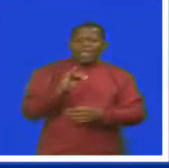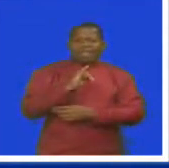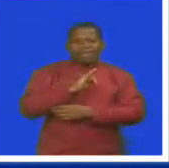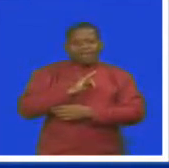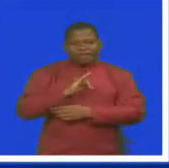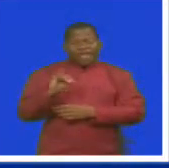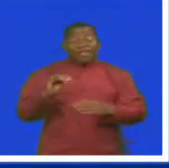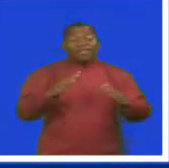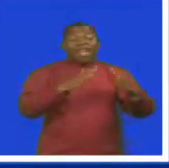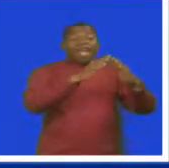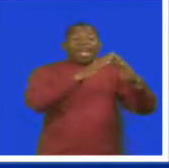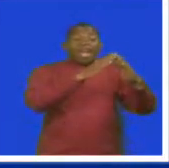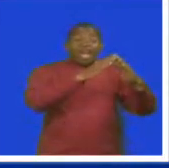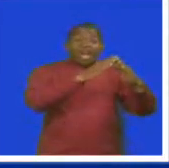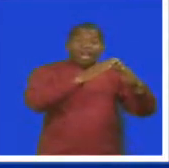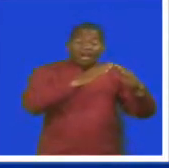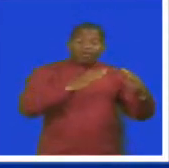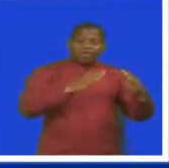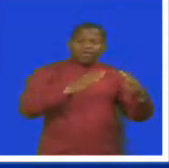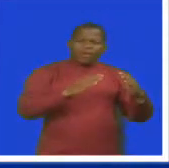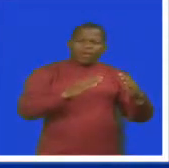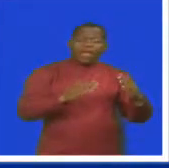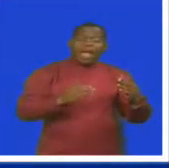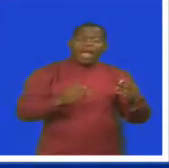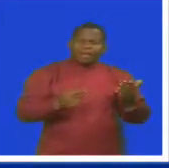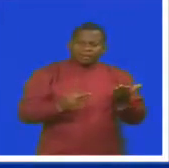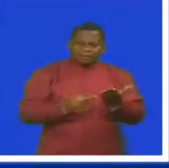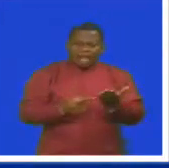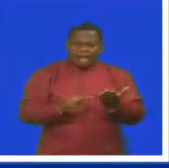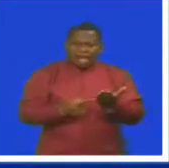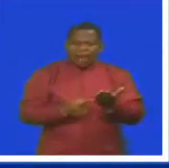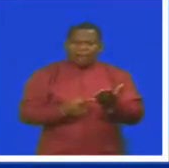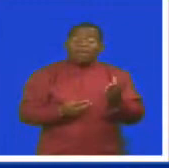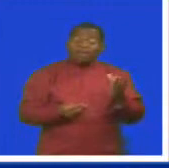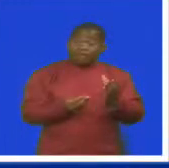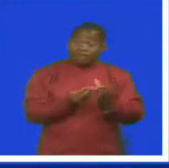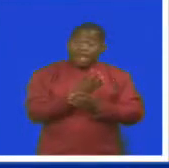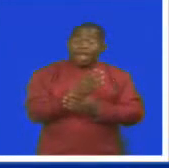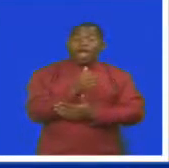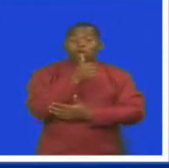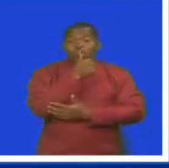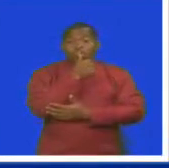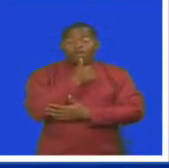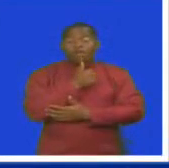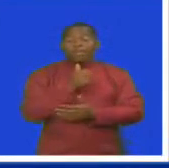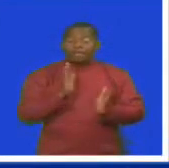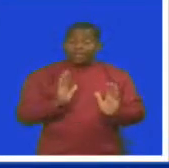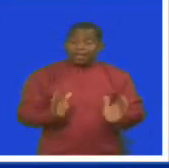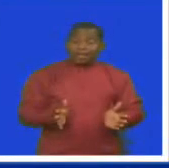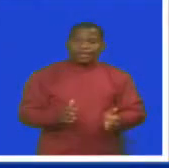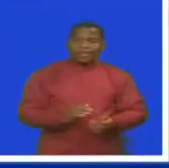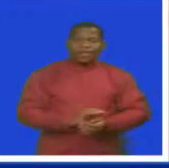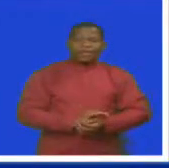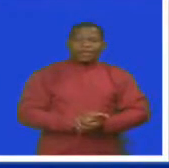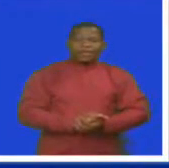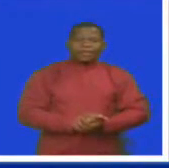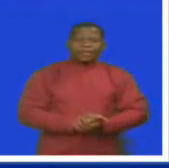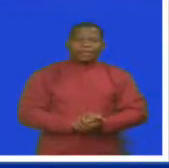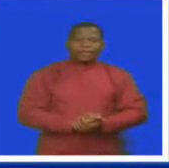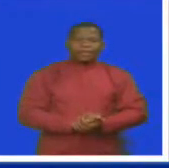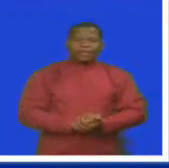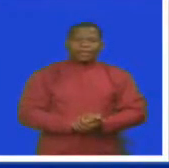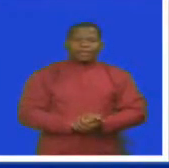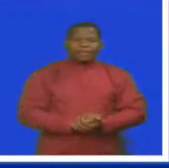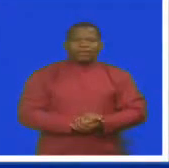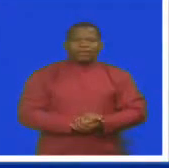tindlu nekuthuthukiswa kwamadolobha. eTindzabeni kubika uMaphi Msweli nazodwa Dlamini eSpiki.